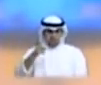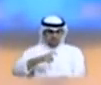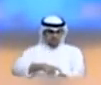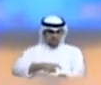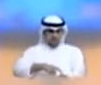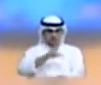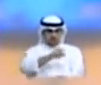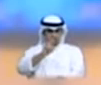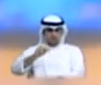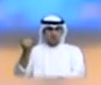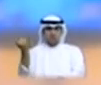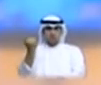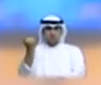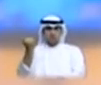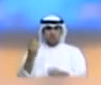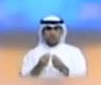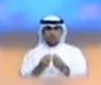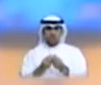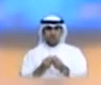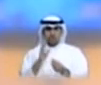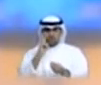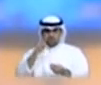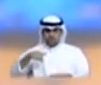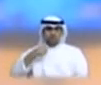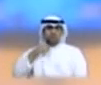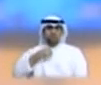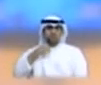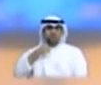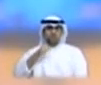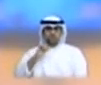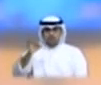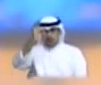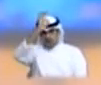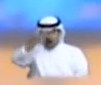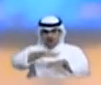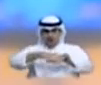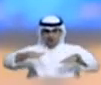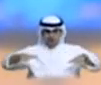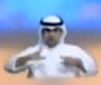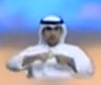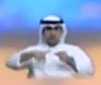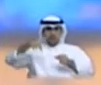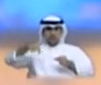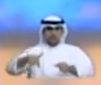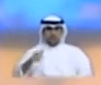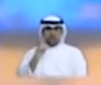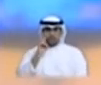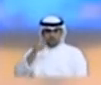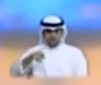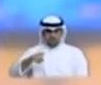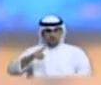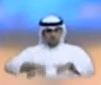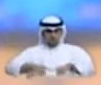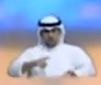الأهمية والدقة، وذلك بالنظر إلى المستجدات والتطورات الأمنية المتلاحقة في المنطقة، حيث باتت تهدد